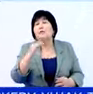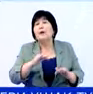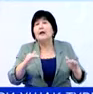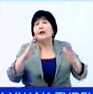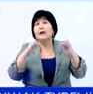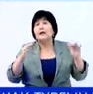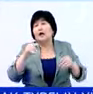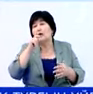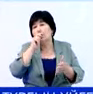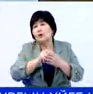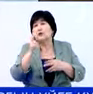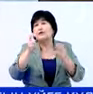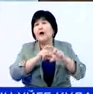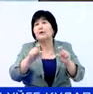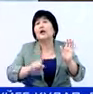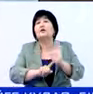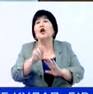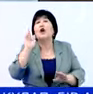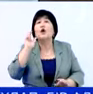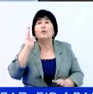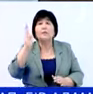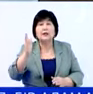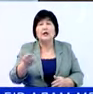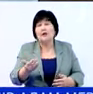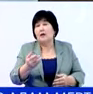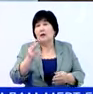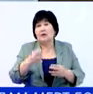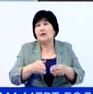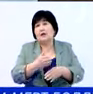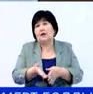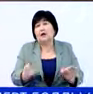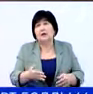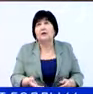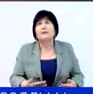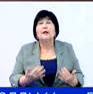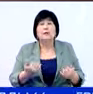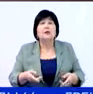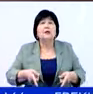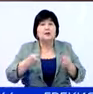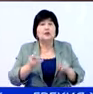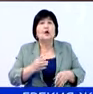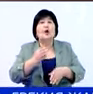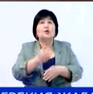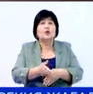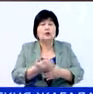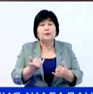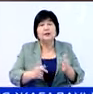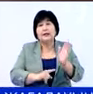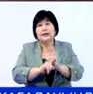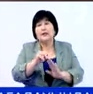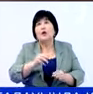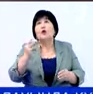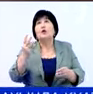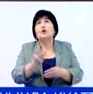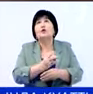құс фабрикасы құрылысы басталғанда аяқсыз қалды. Былтыр действительно тоқтап тұрды, биыл іске қосылып жатыр. Үш